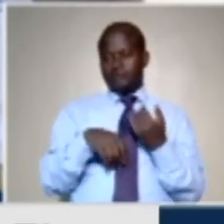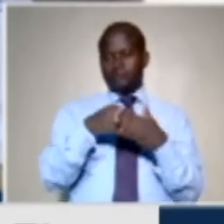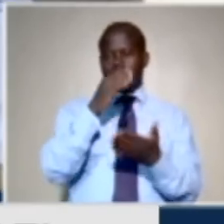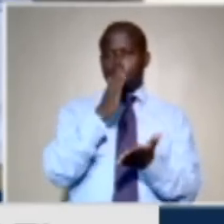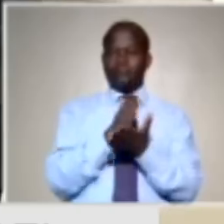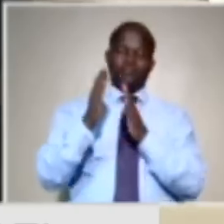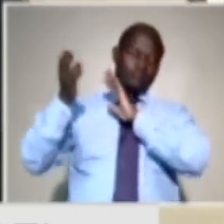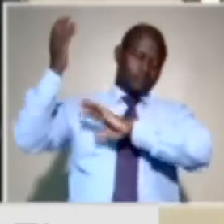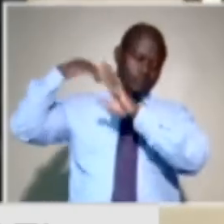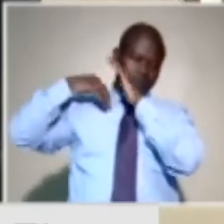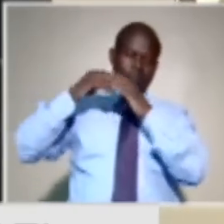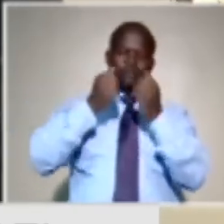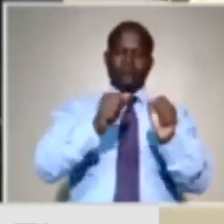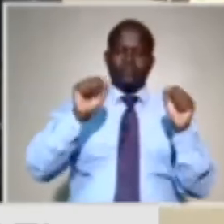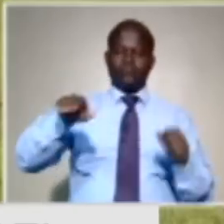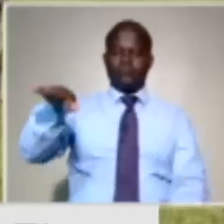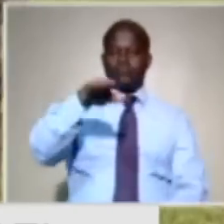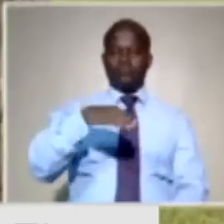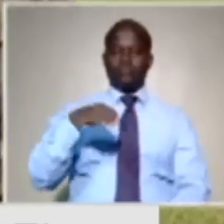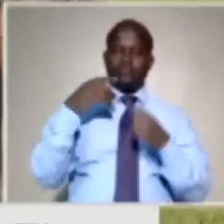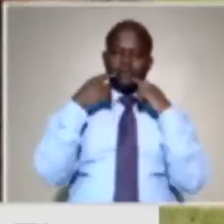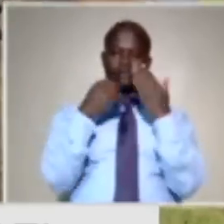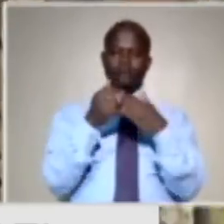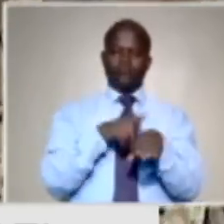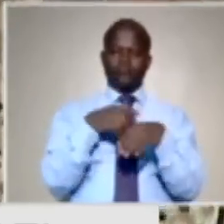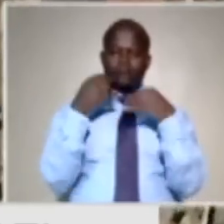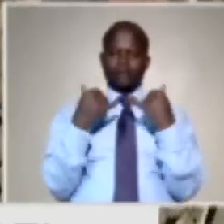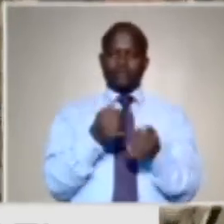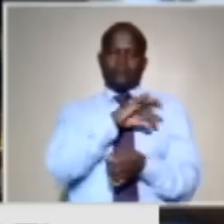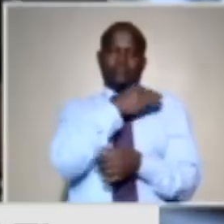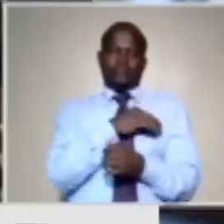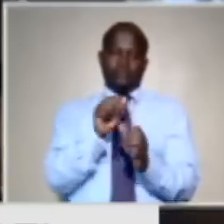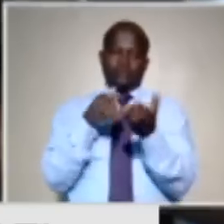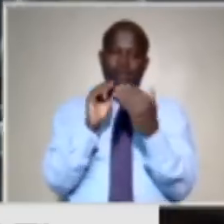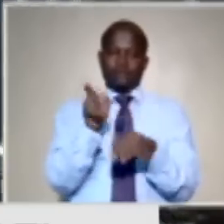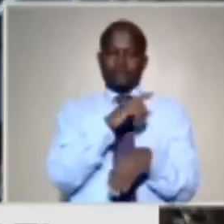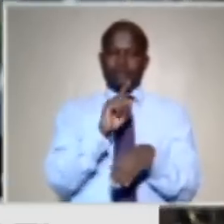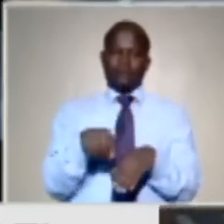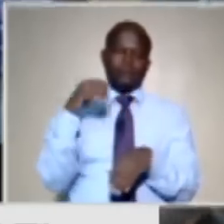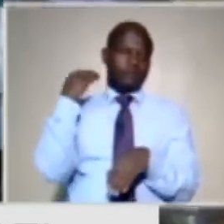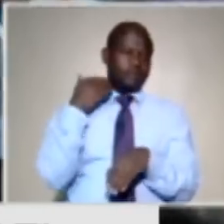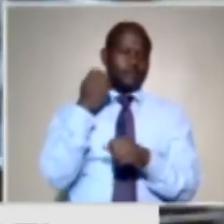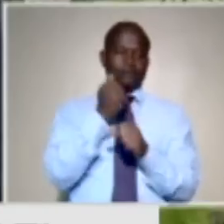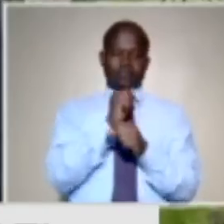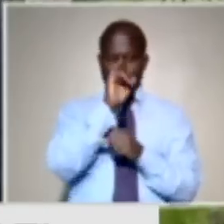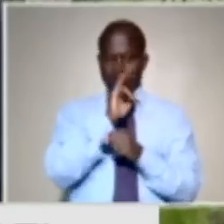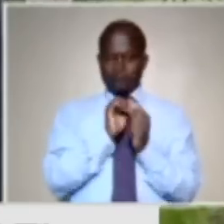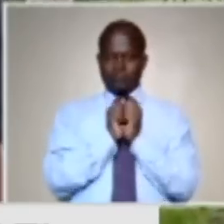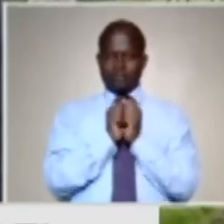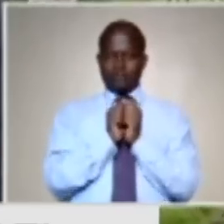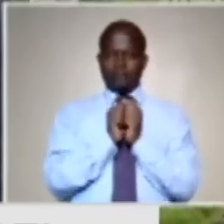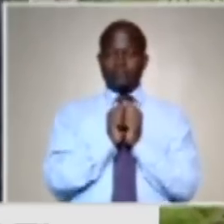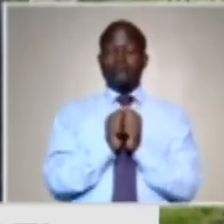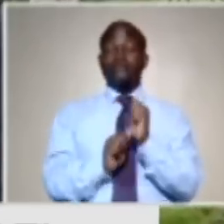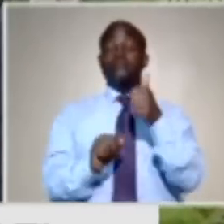yarahagaritswe kera. Abarokokeye muri Sainte Famille baravuga ko igihe kigeze ngo uyu mupadiri akurikiranwe ku byaha bya Jenoside yakorewe Abatutsi. Nacyo